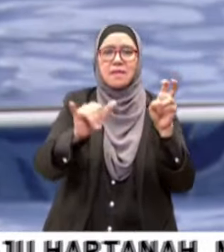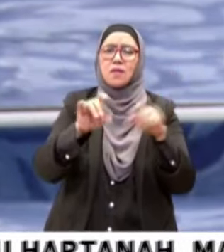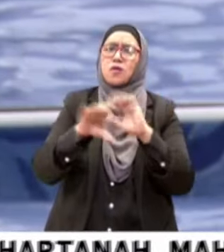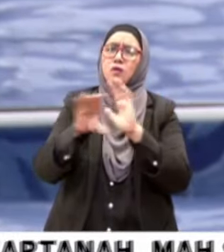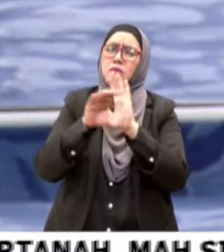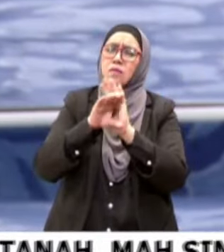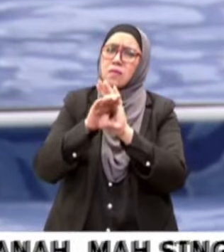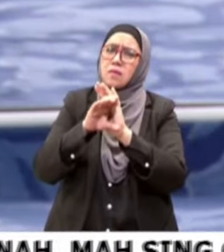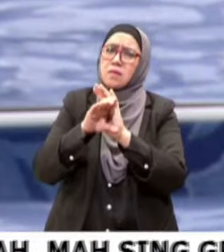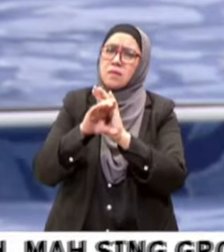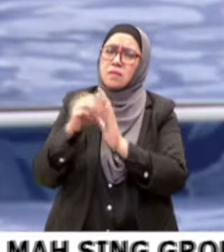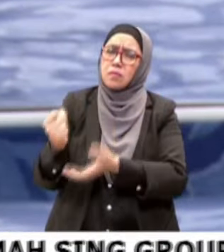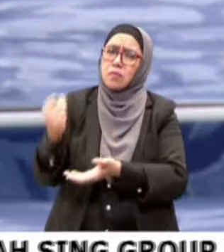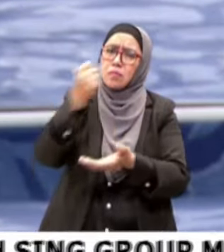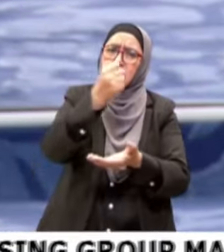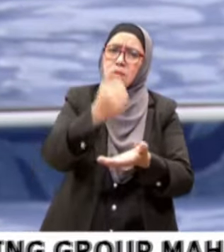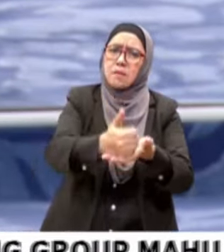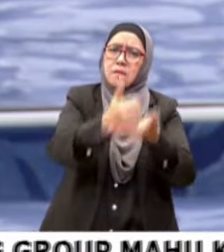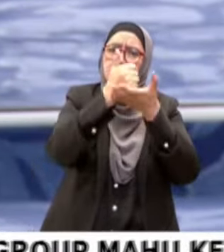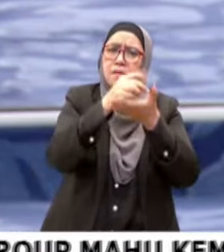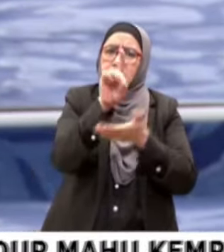itu Tahun 2022